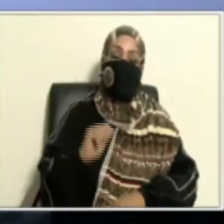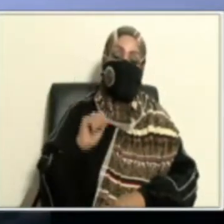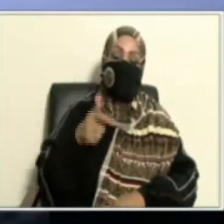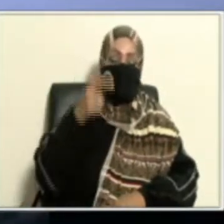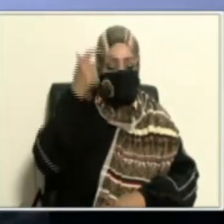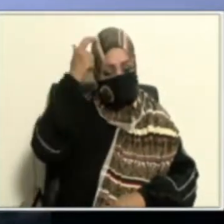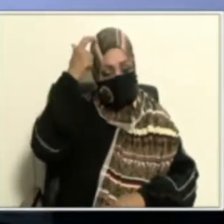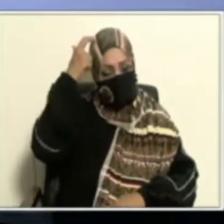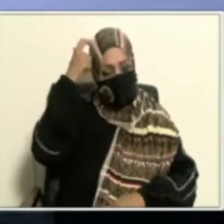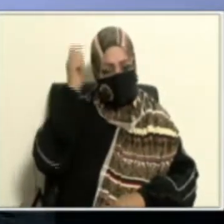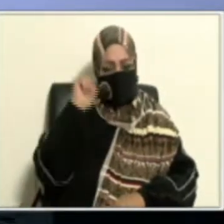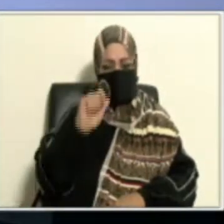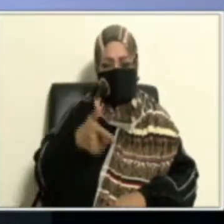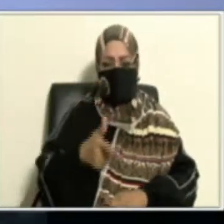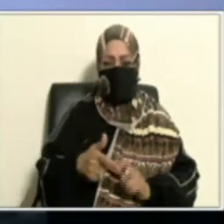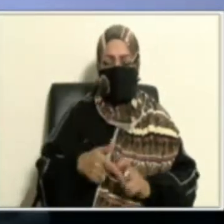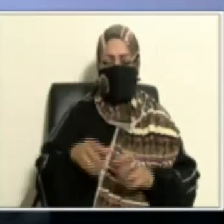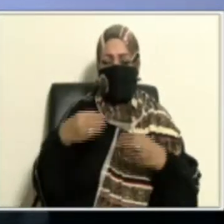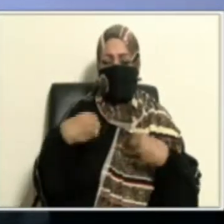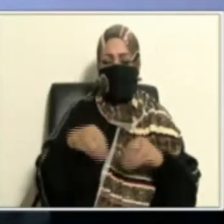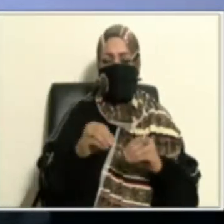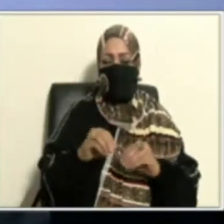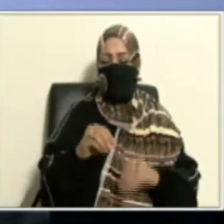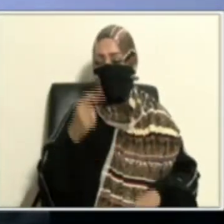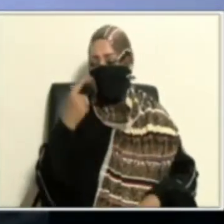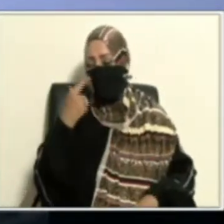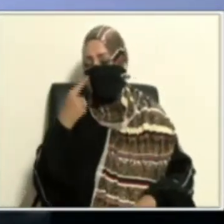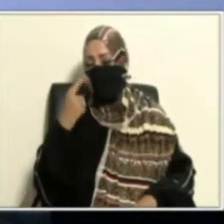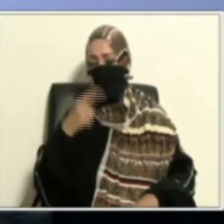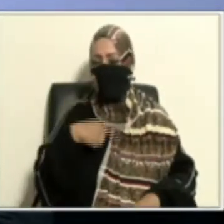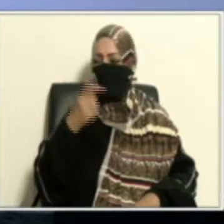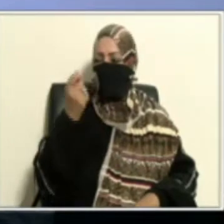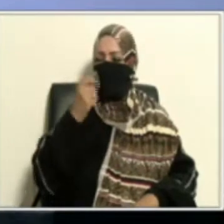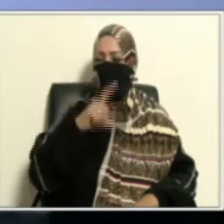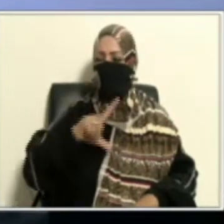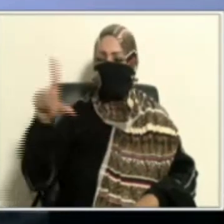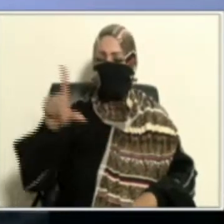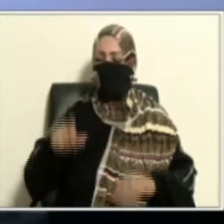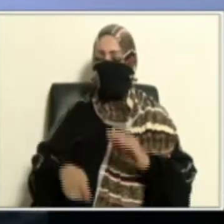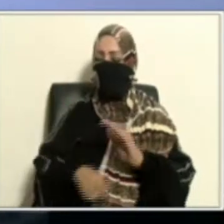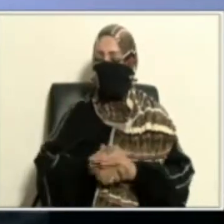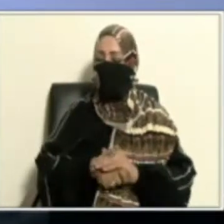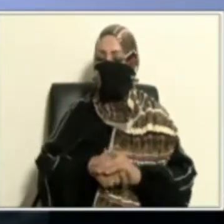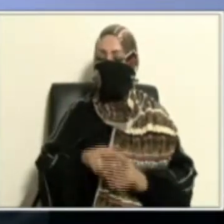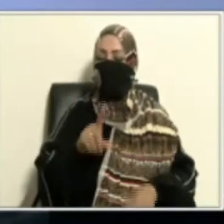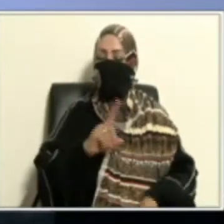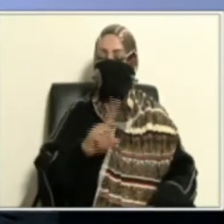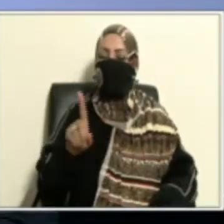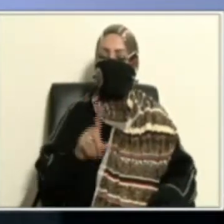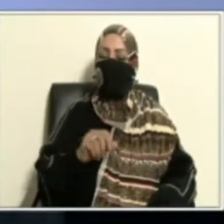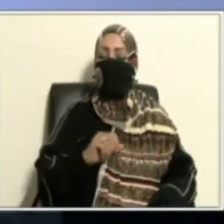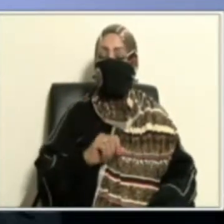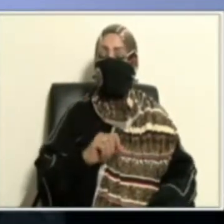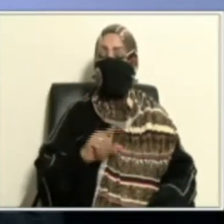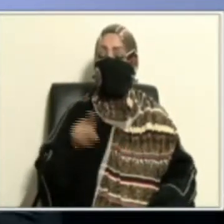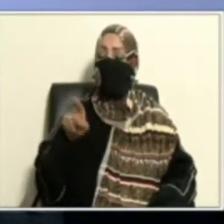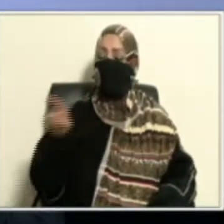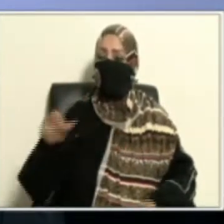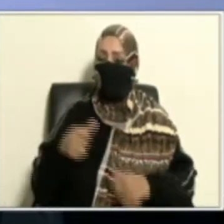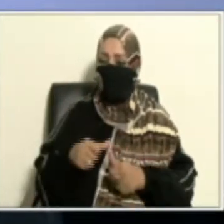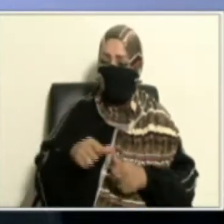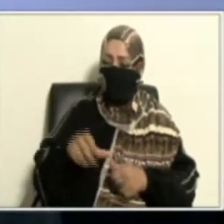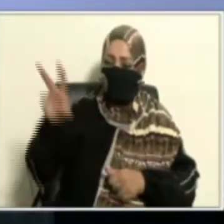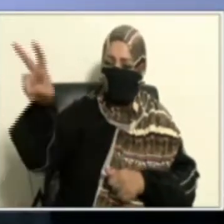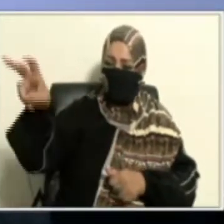لا تبع لنفس من اشتريت منه. يعني الآن الغالب بالذات في الأتات إنه يمشي ياخذ الشيك طول